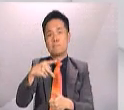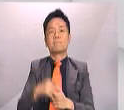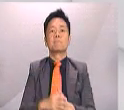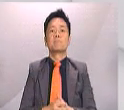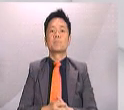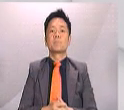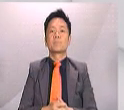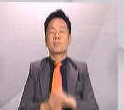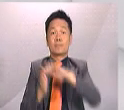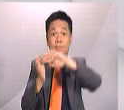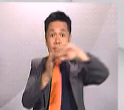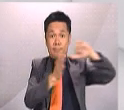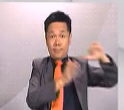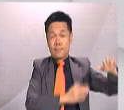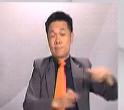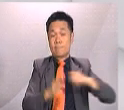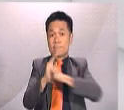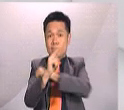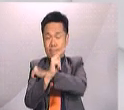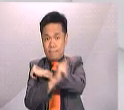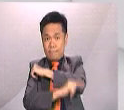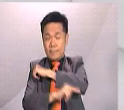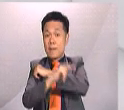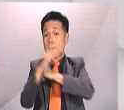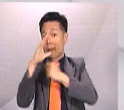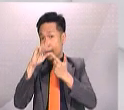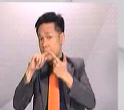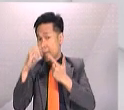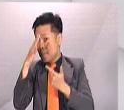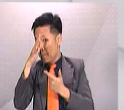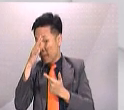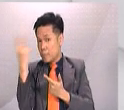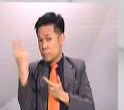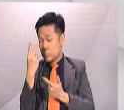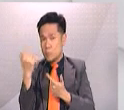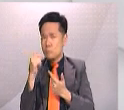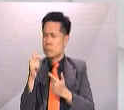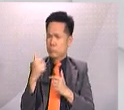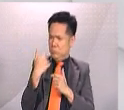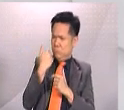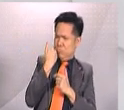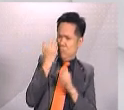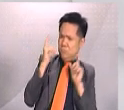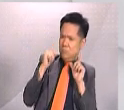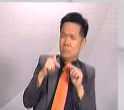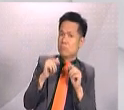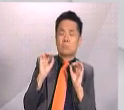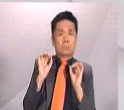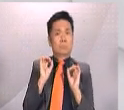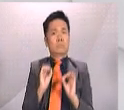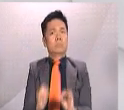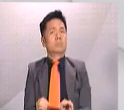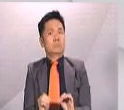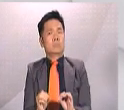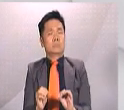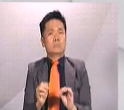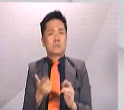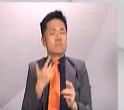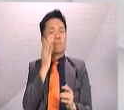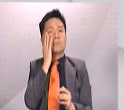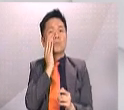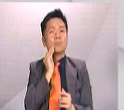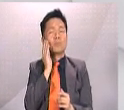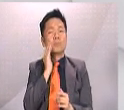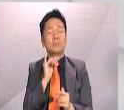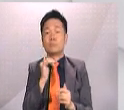Bekas Jurati Negeri Sembilan dan Melaka Mazan Mak Aris menjelaskan tiada apa yang hendak dimalukan tentang reputasinya selaku pengendali berpengalaman